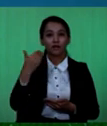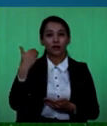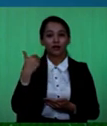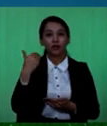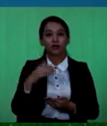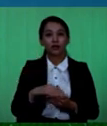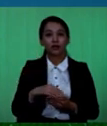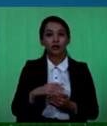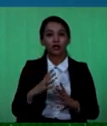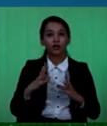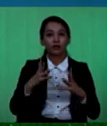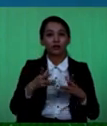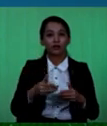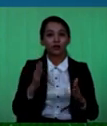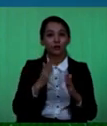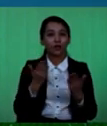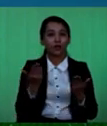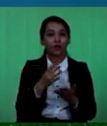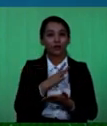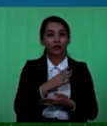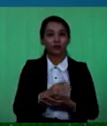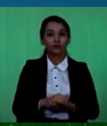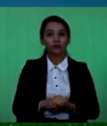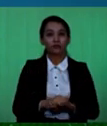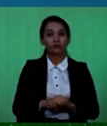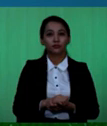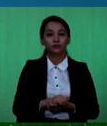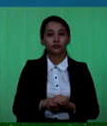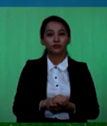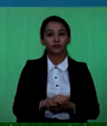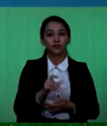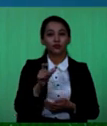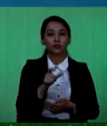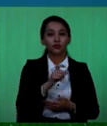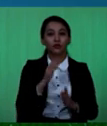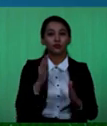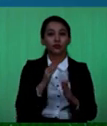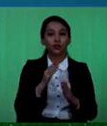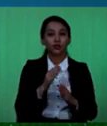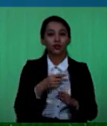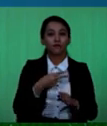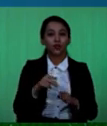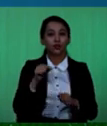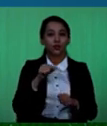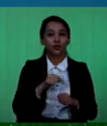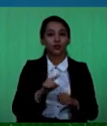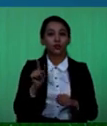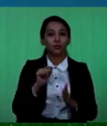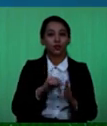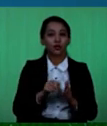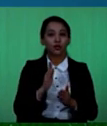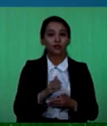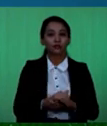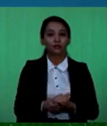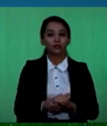avvalgi yer yuzidagi tabiat qanday bo'lgan? Insonning tabiatga salbiy ta'siri nimalardan